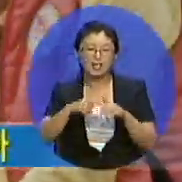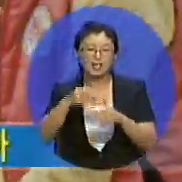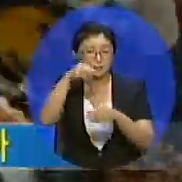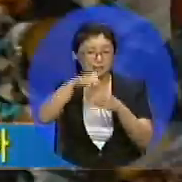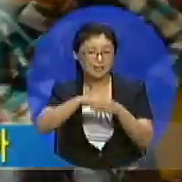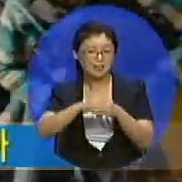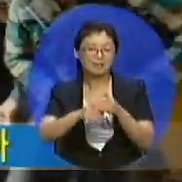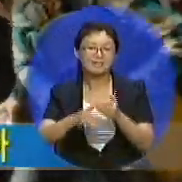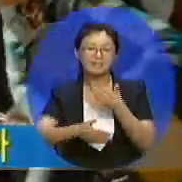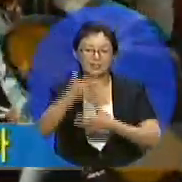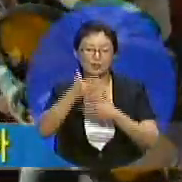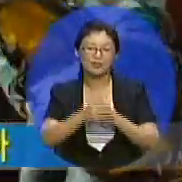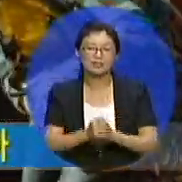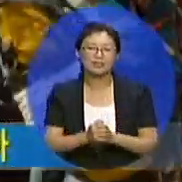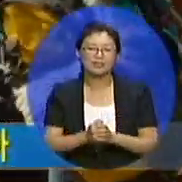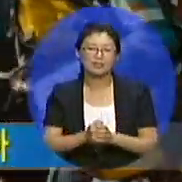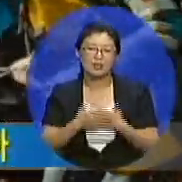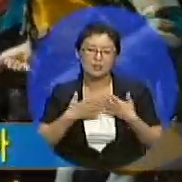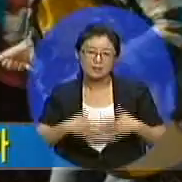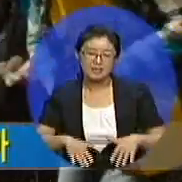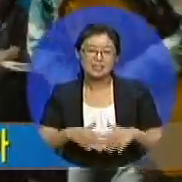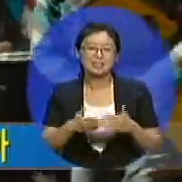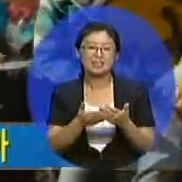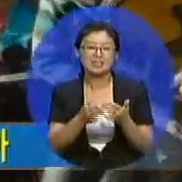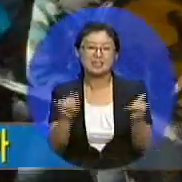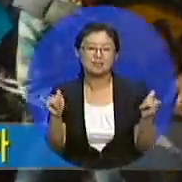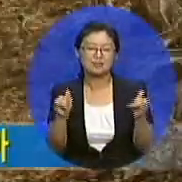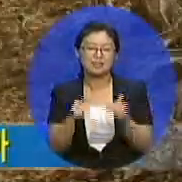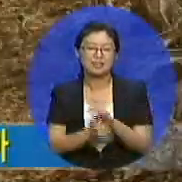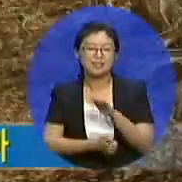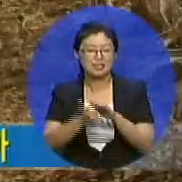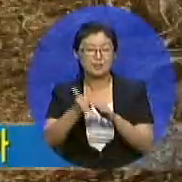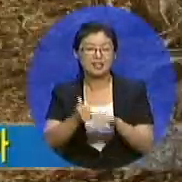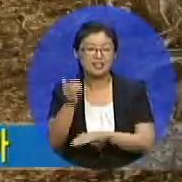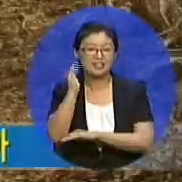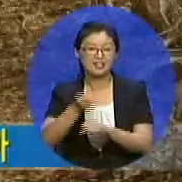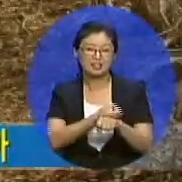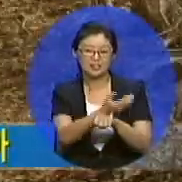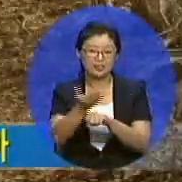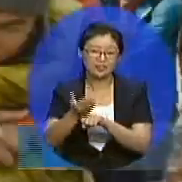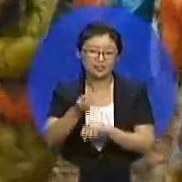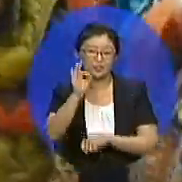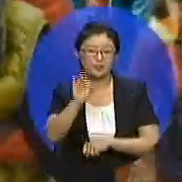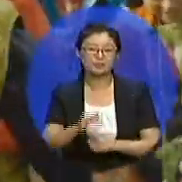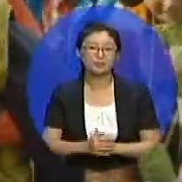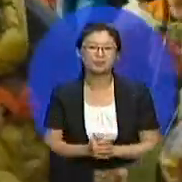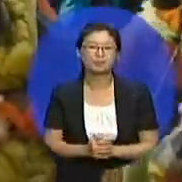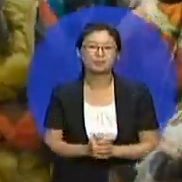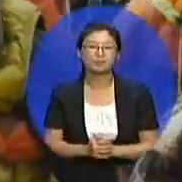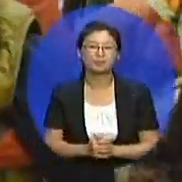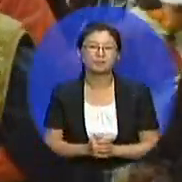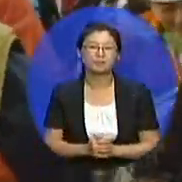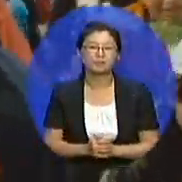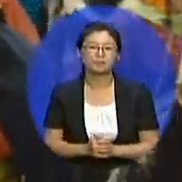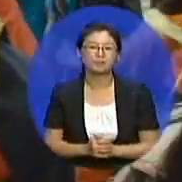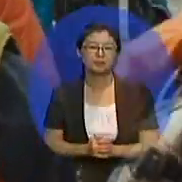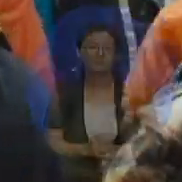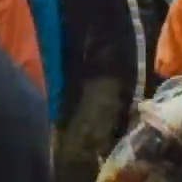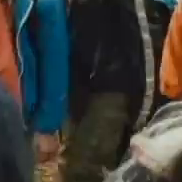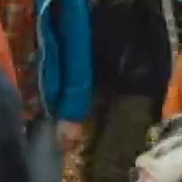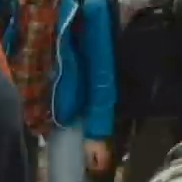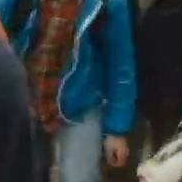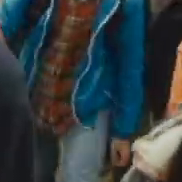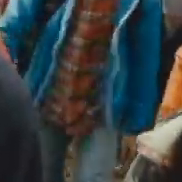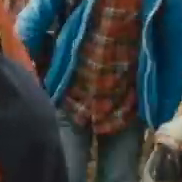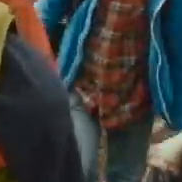3번. 일상에 지친 현대인들에게 희망의 메시지를 가득 전해줄 것으로 보입니다. 문화 클로즈업 정유리입니다.